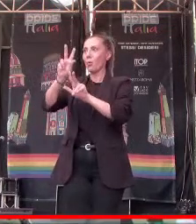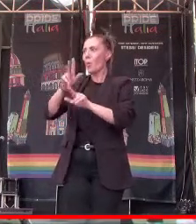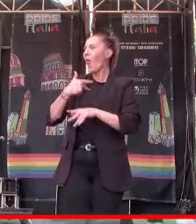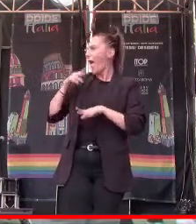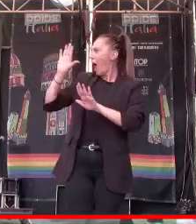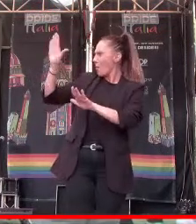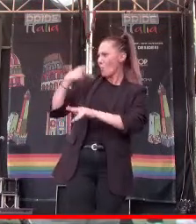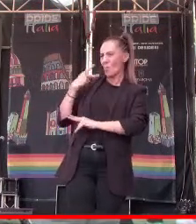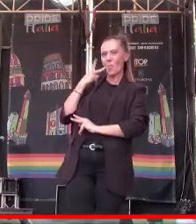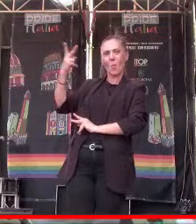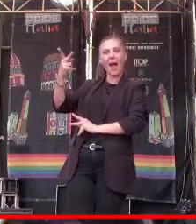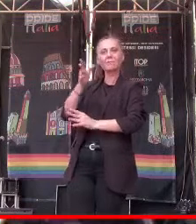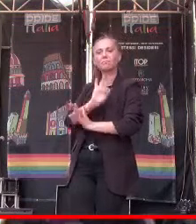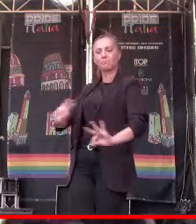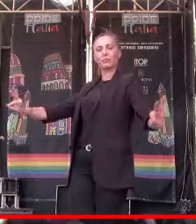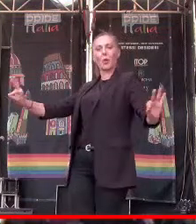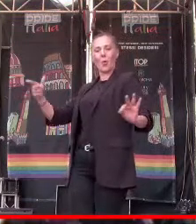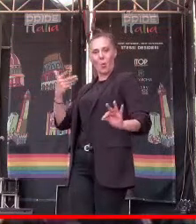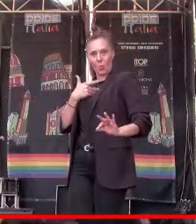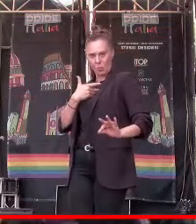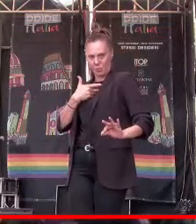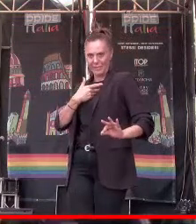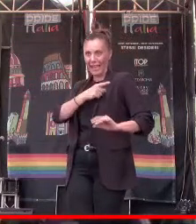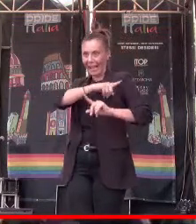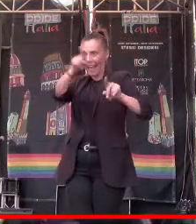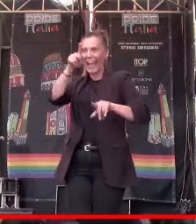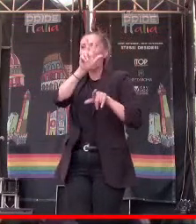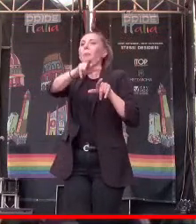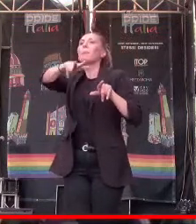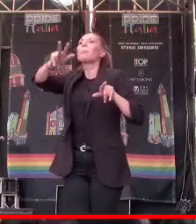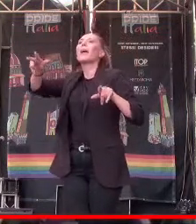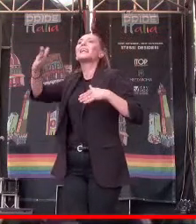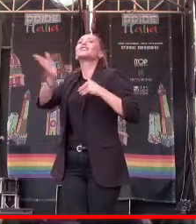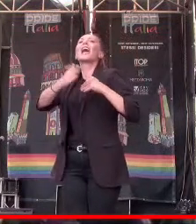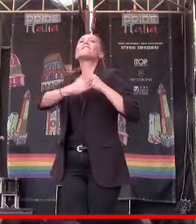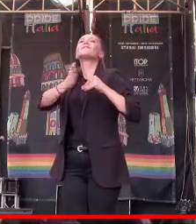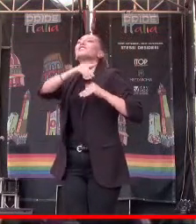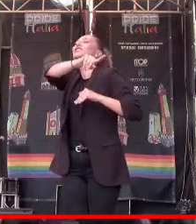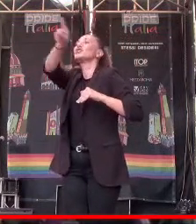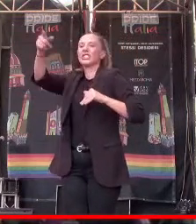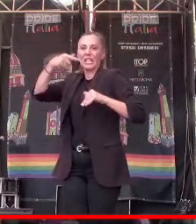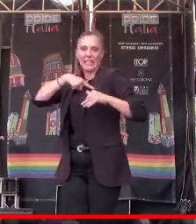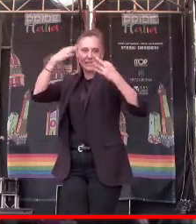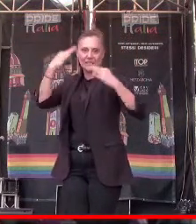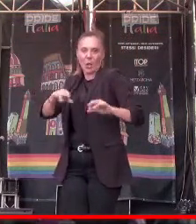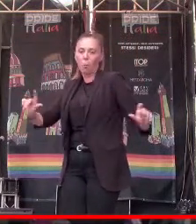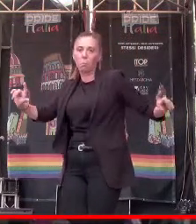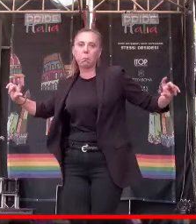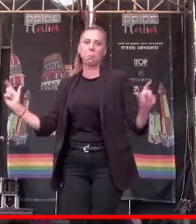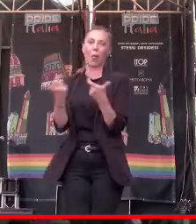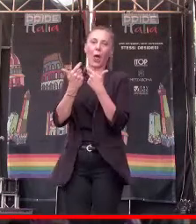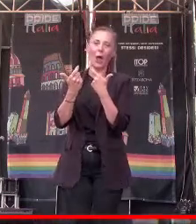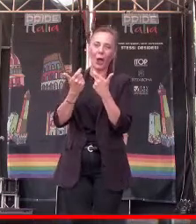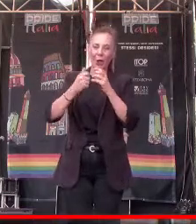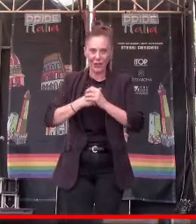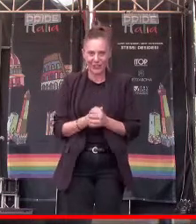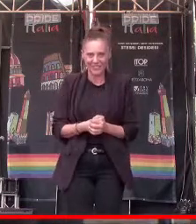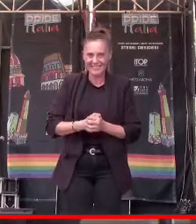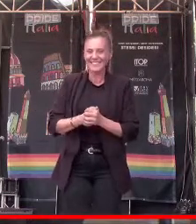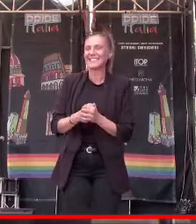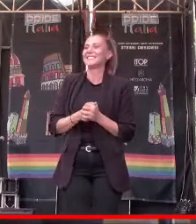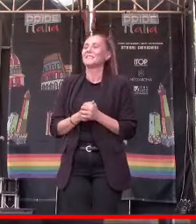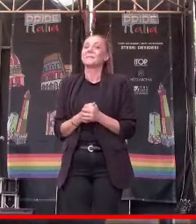oggi. Li devo solo distribuire. Comunque metto i ganasci a tutti quelli che hanno parcheggiato qui vicino, così senza che siano state le macchine. Ci vuole la ganascia.